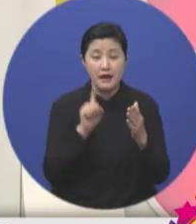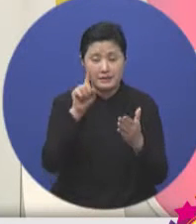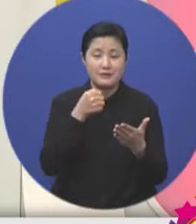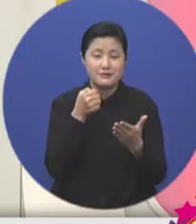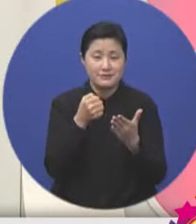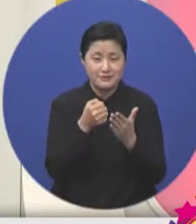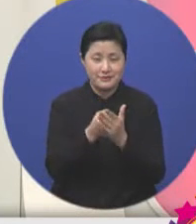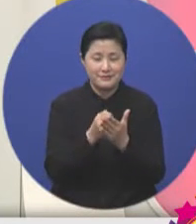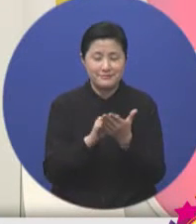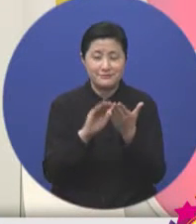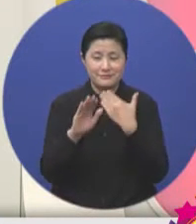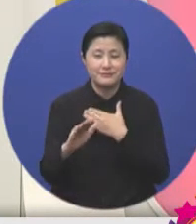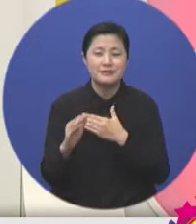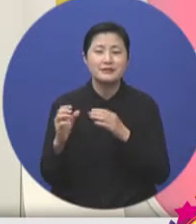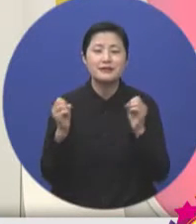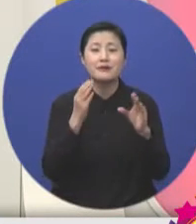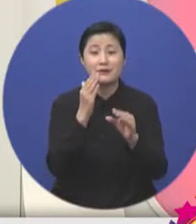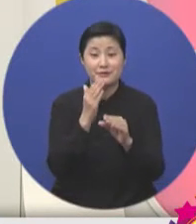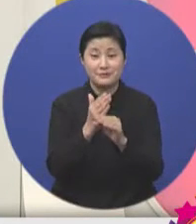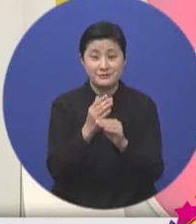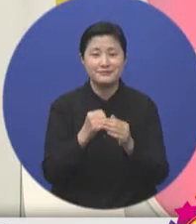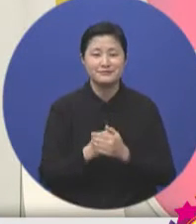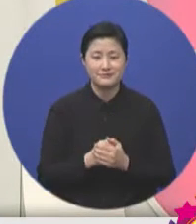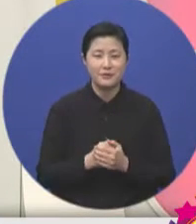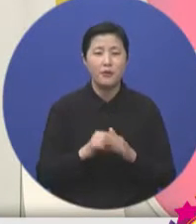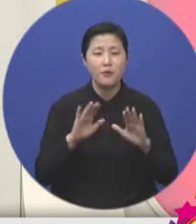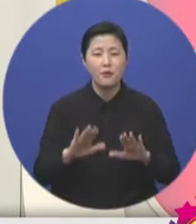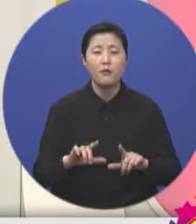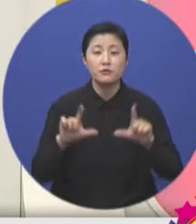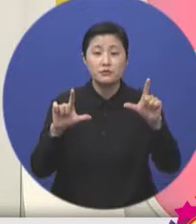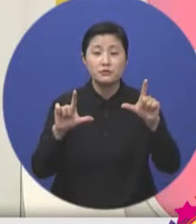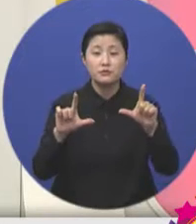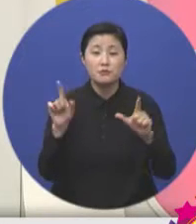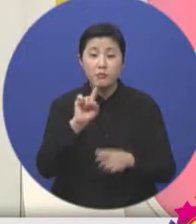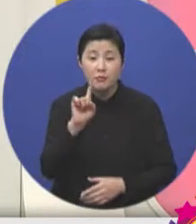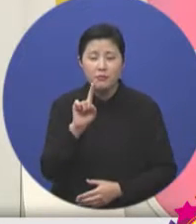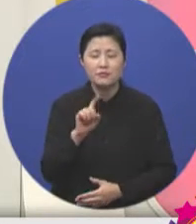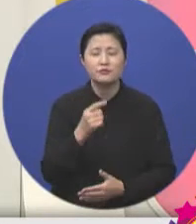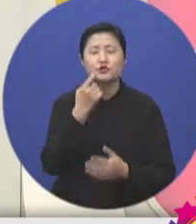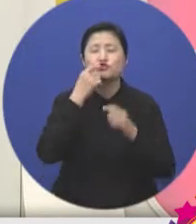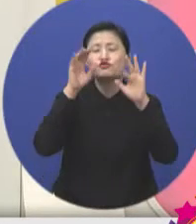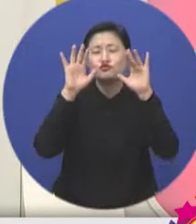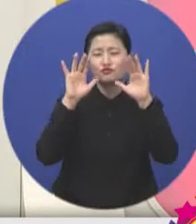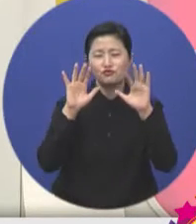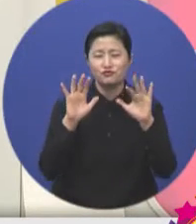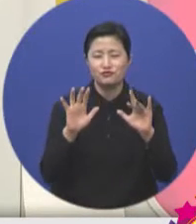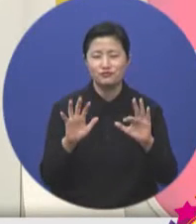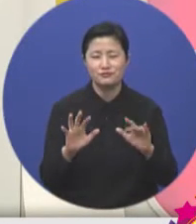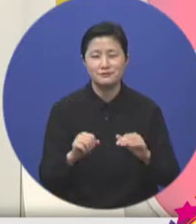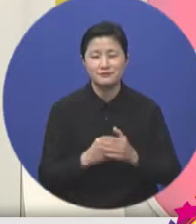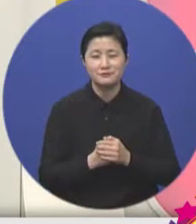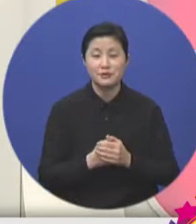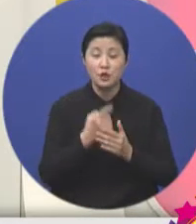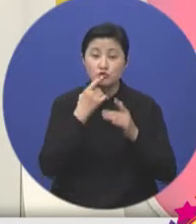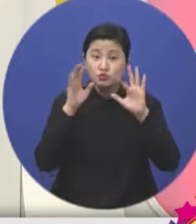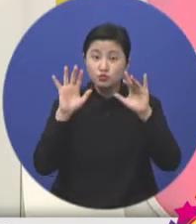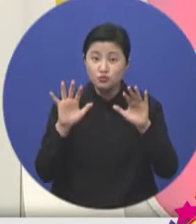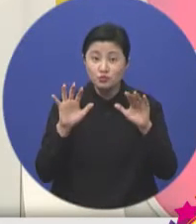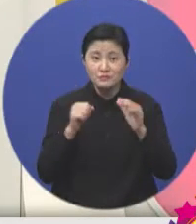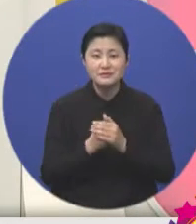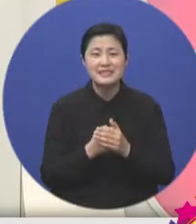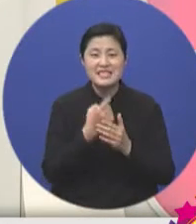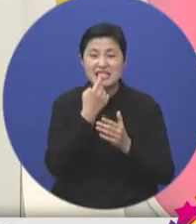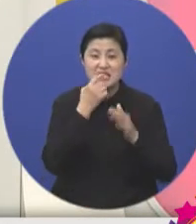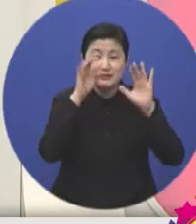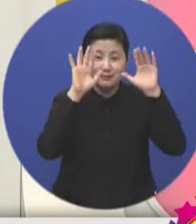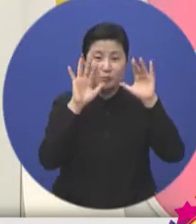정해놓고 이야기를 나누고 있거든요. 네. 근데 오늘은 눈이에요. 눈. 하늘에서 내리는 눈. 눈. 하얗게